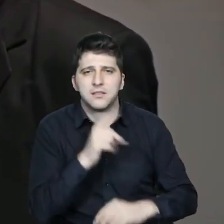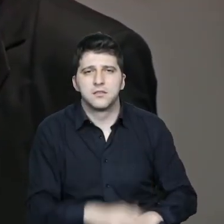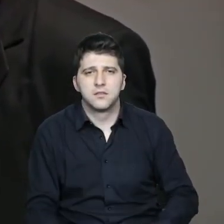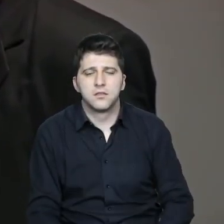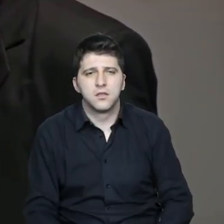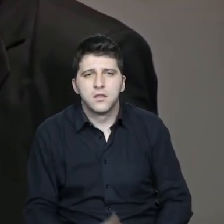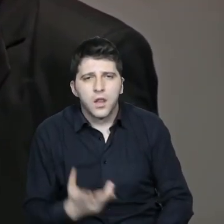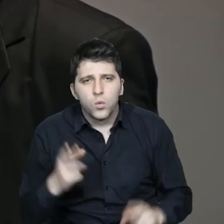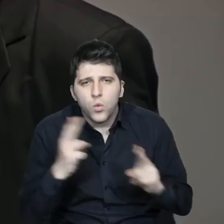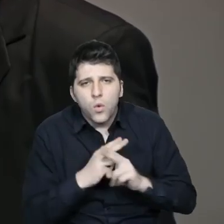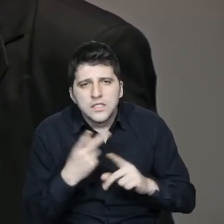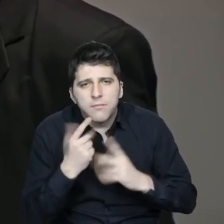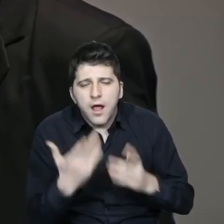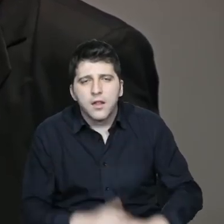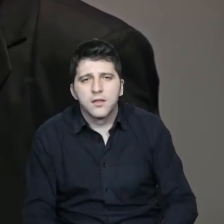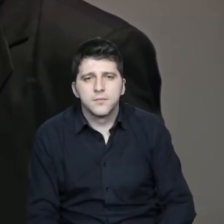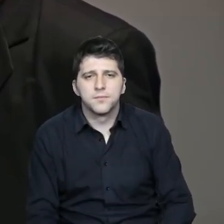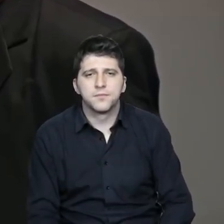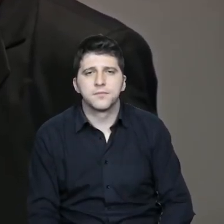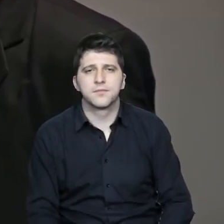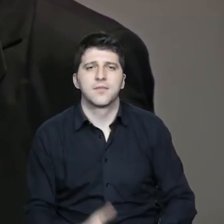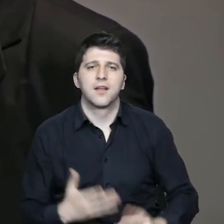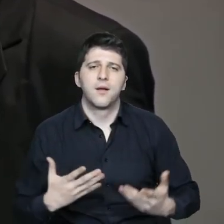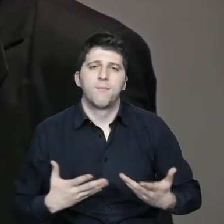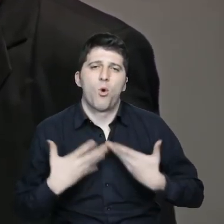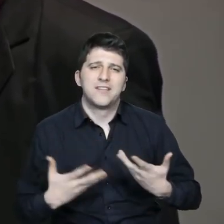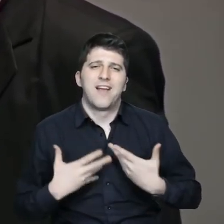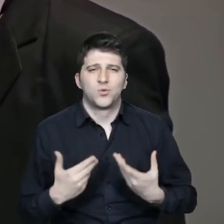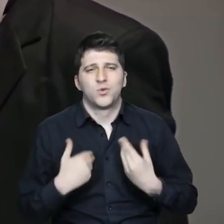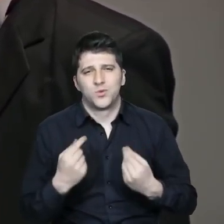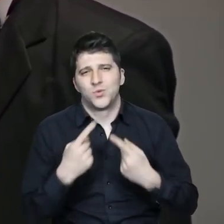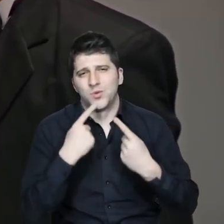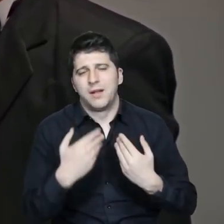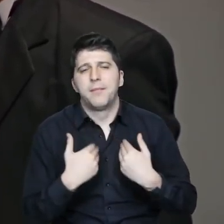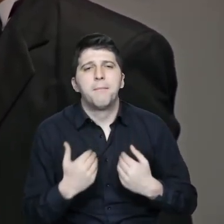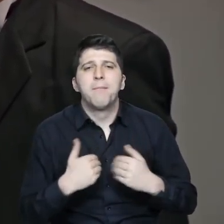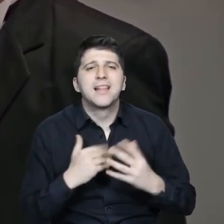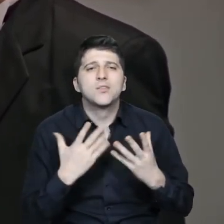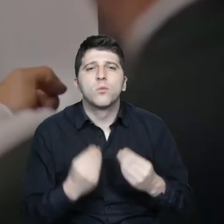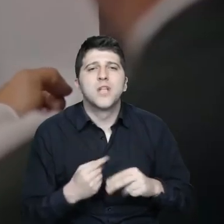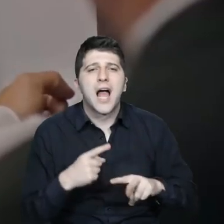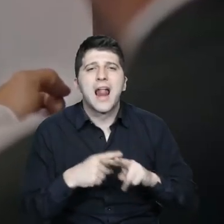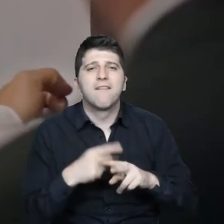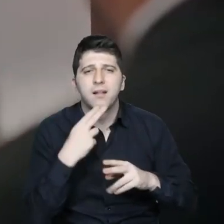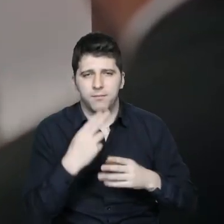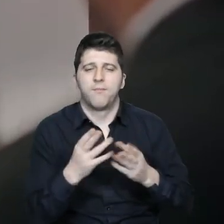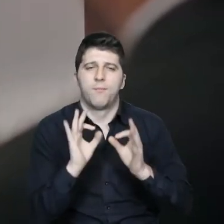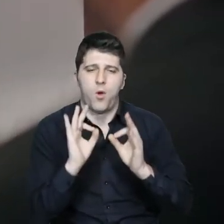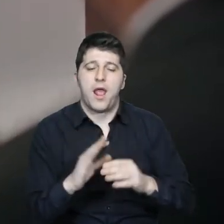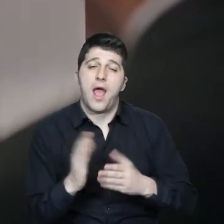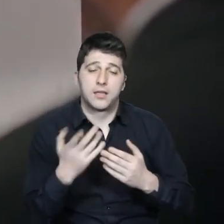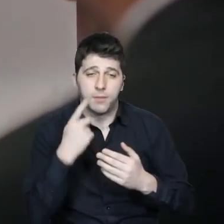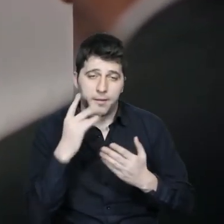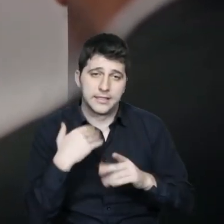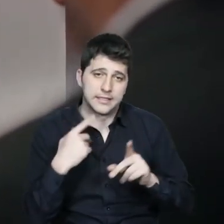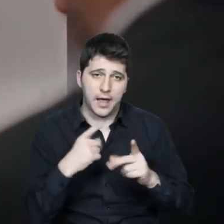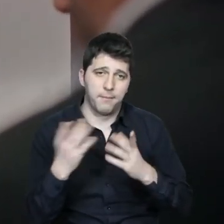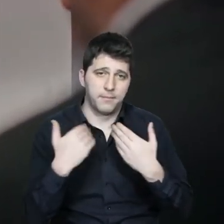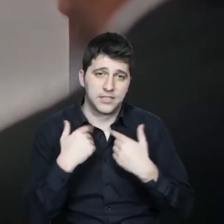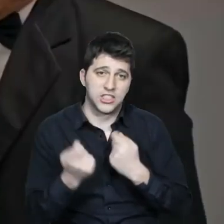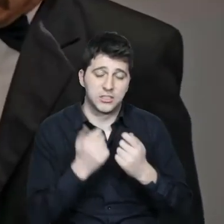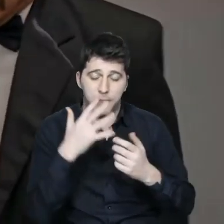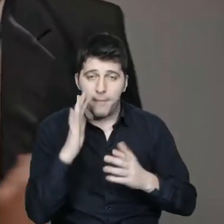Gülüncüne mi gitti İsmail? Motivasyon amaçlı abime söyleyeyim. Ben nasıl olmuşum Alev Hanım? Budur. Hadi bakalım beni takip edin,